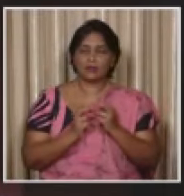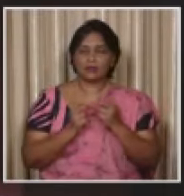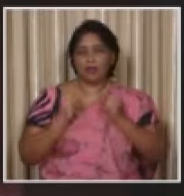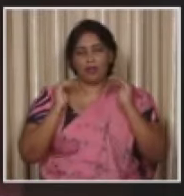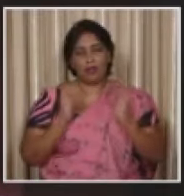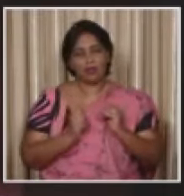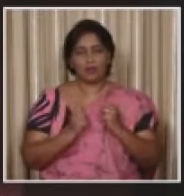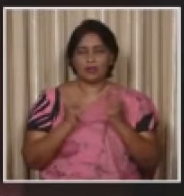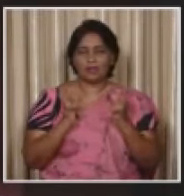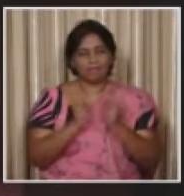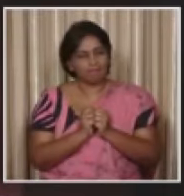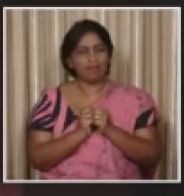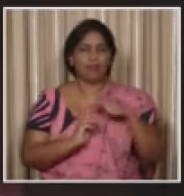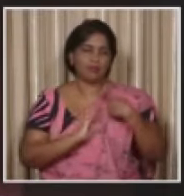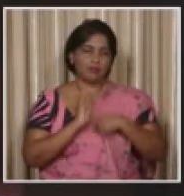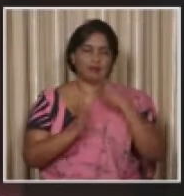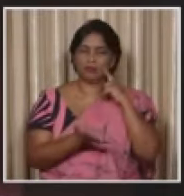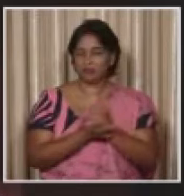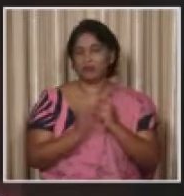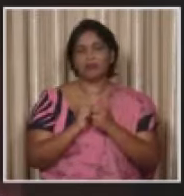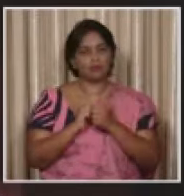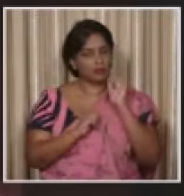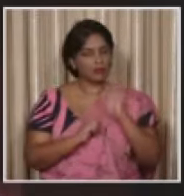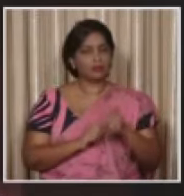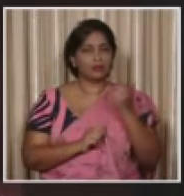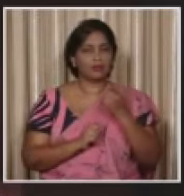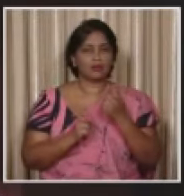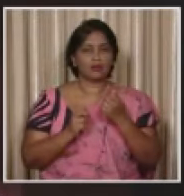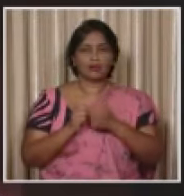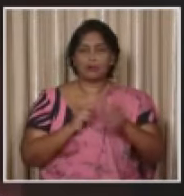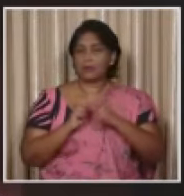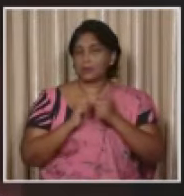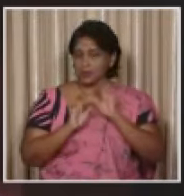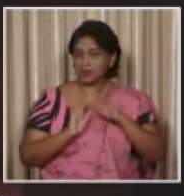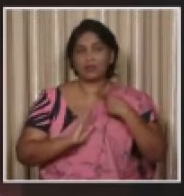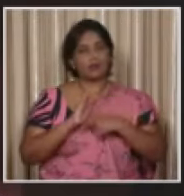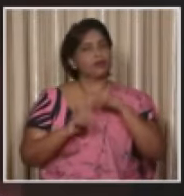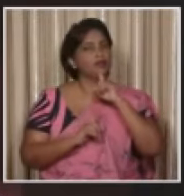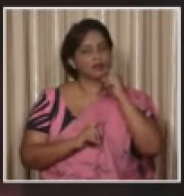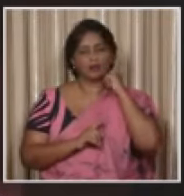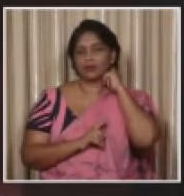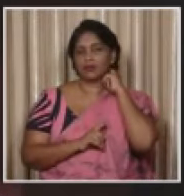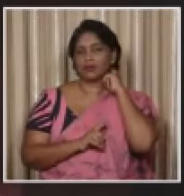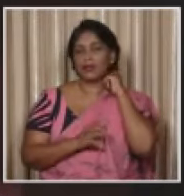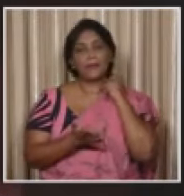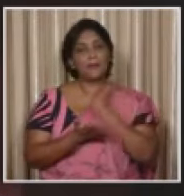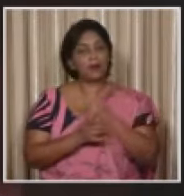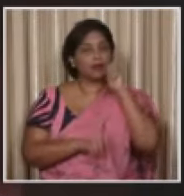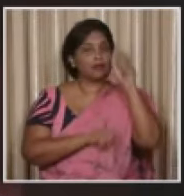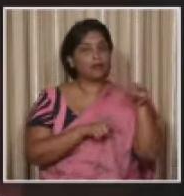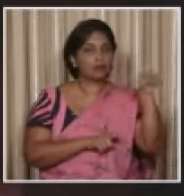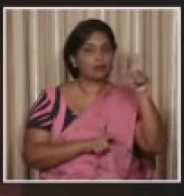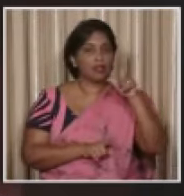කරගන්න කියලා. රටේ බරපතල ගැටලුවක් තියෙනවා. බඩපටි තද කරගන්නේ කියලා රටට කියලා මහ බැංකුවේ නිලධාරීන්ට